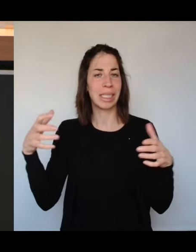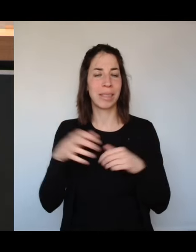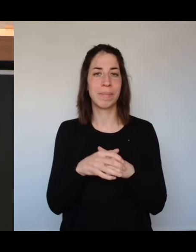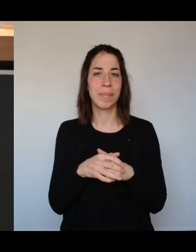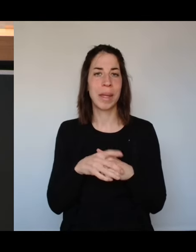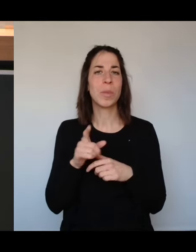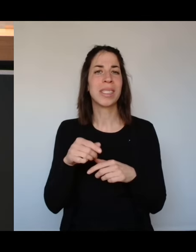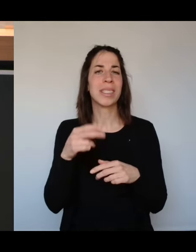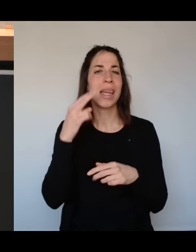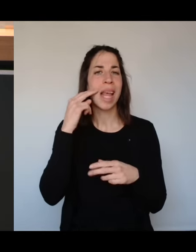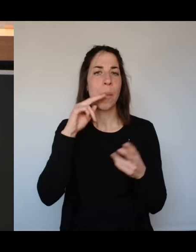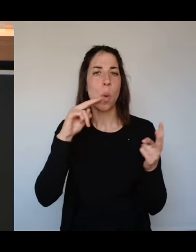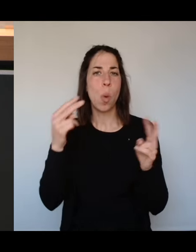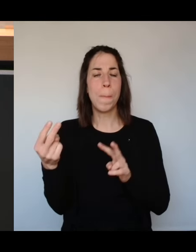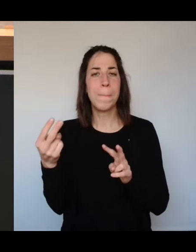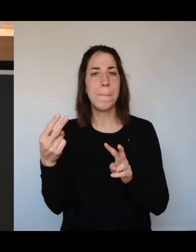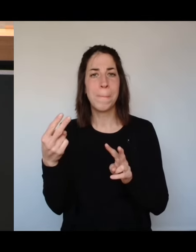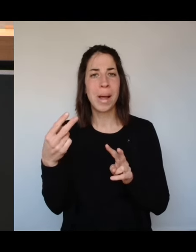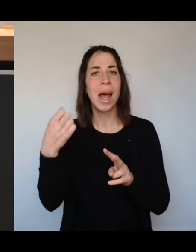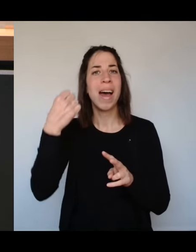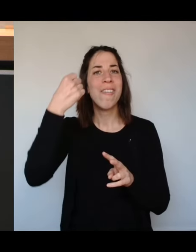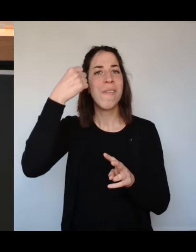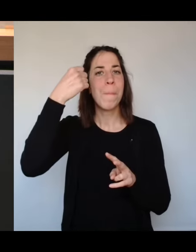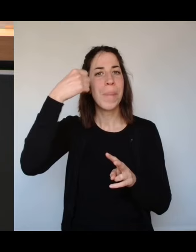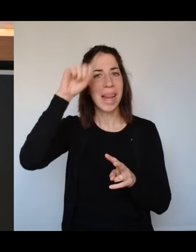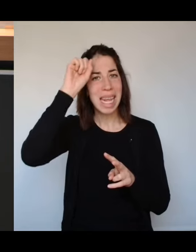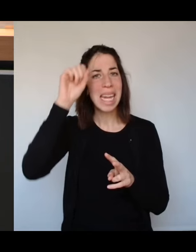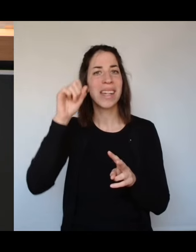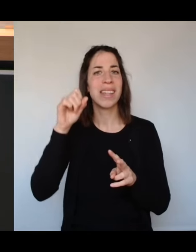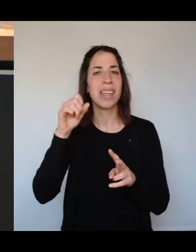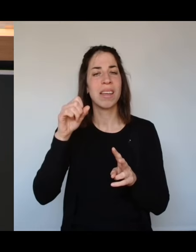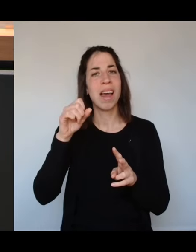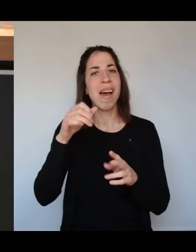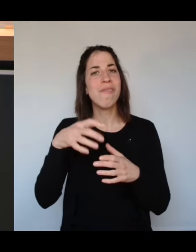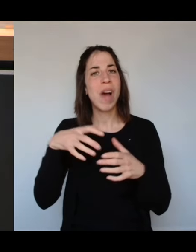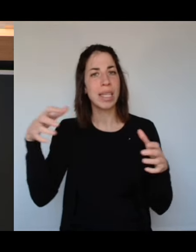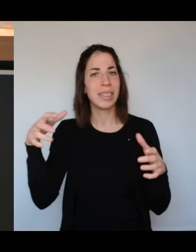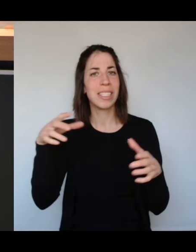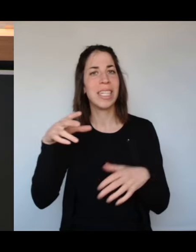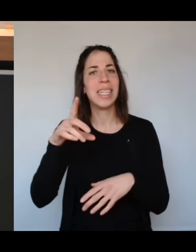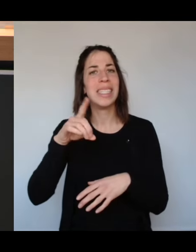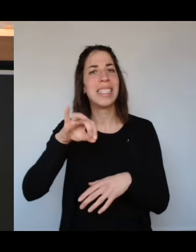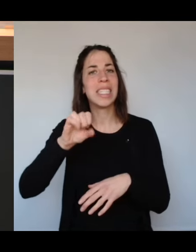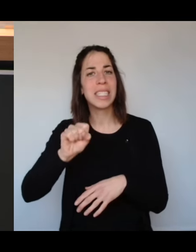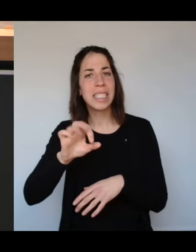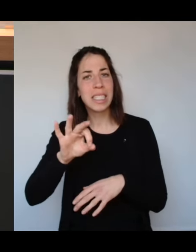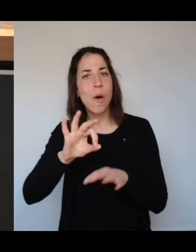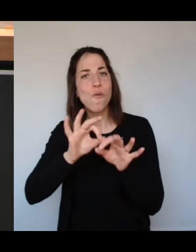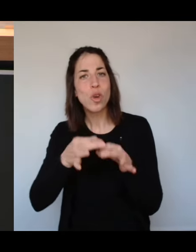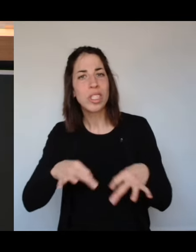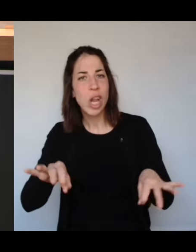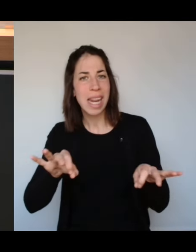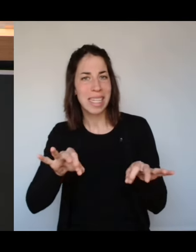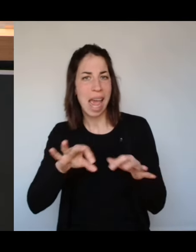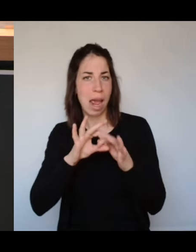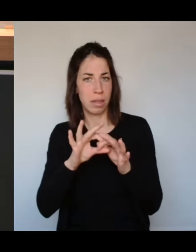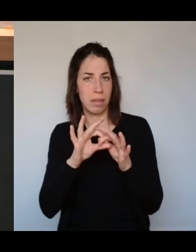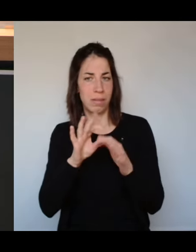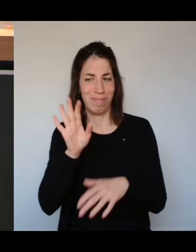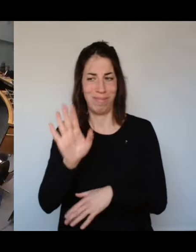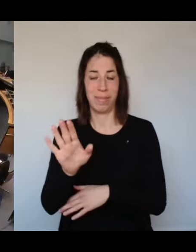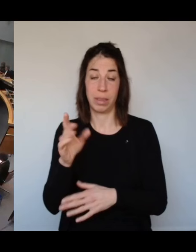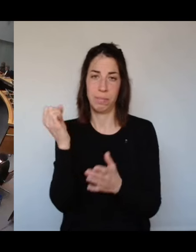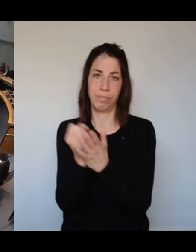Dysfunktionalität dieser Stadt. Und der Görli ist nur der Brennpunkt dafür. Vielen Dank.